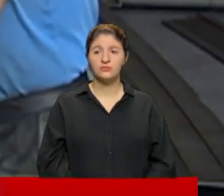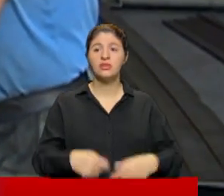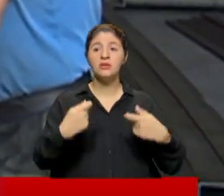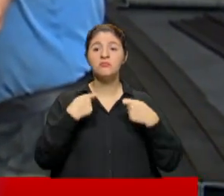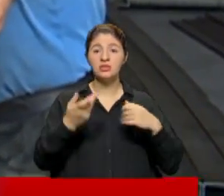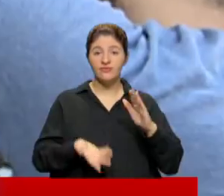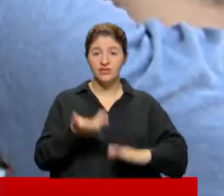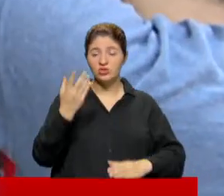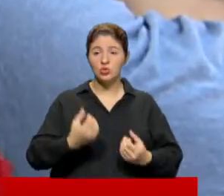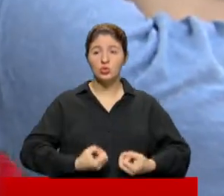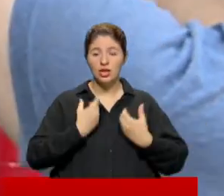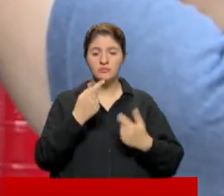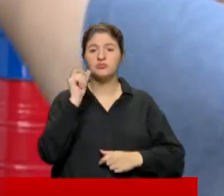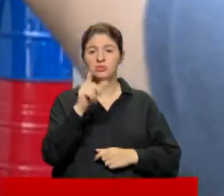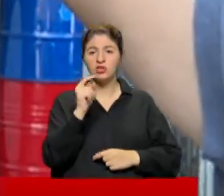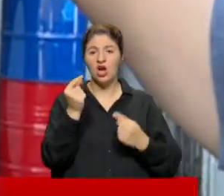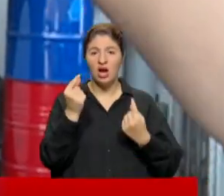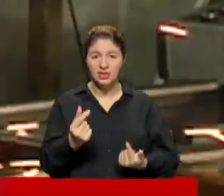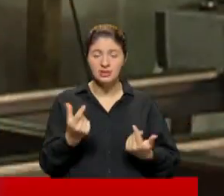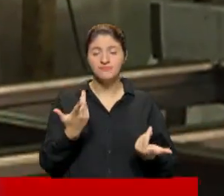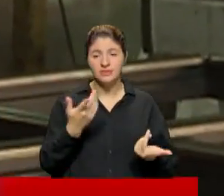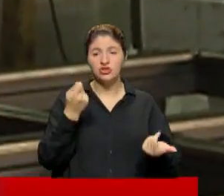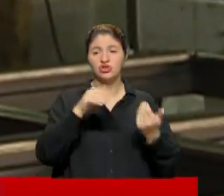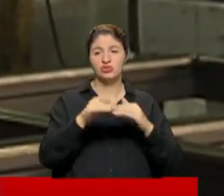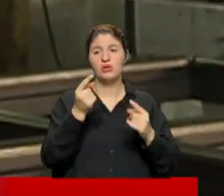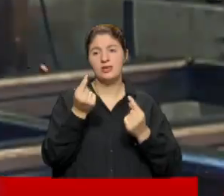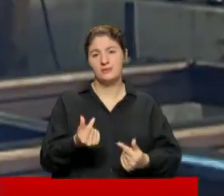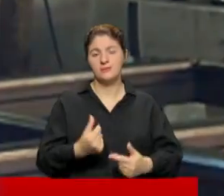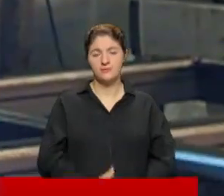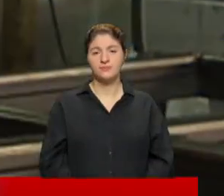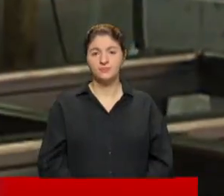maliyetler artıyor üretim ve siparişler azalıyor istihdam